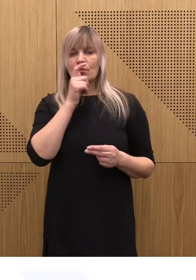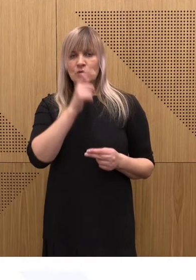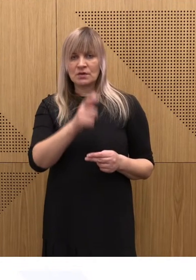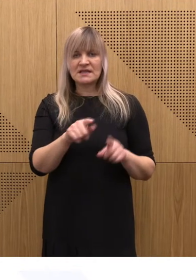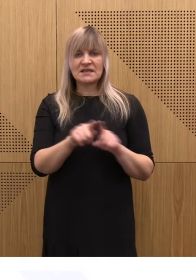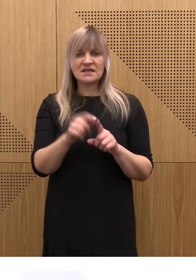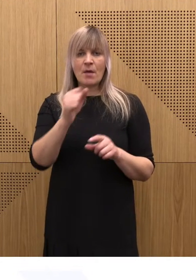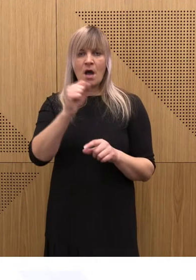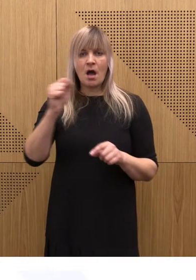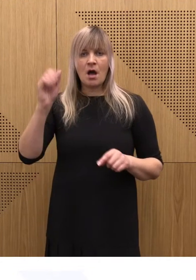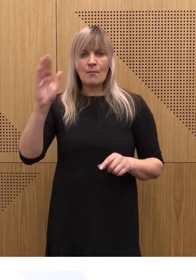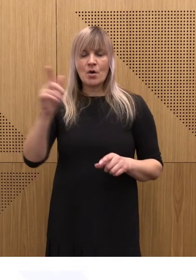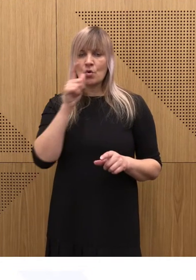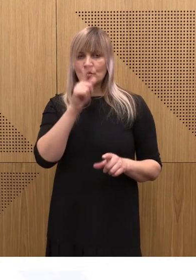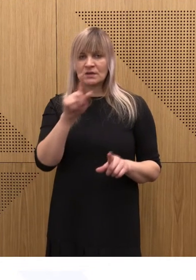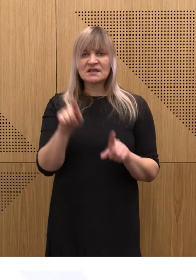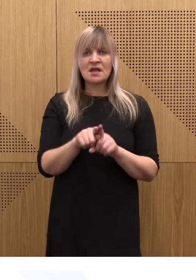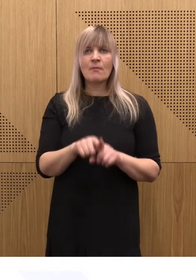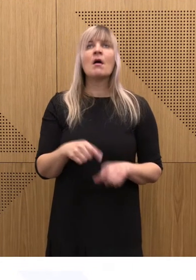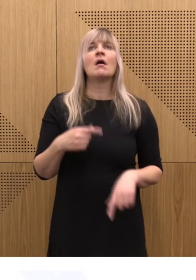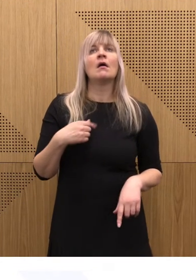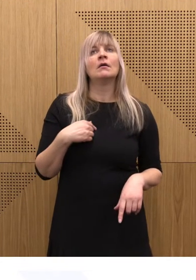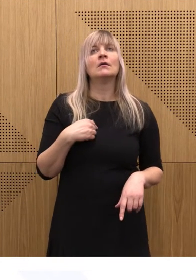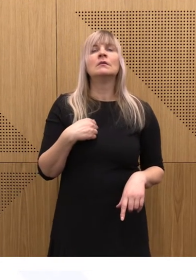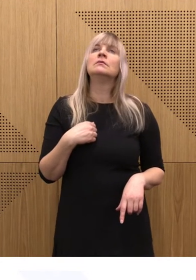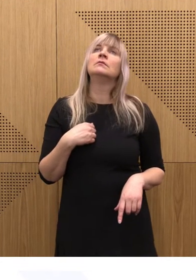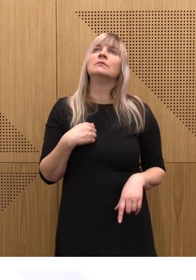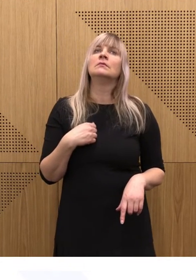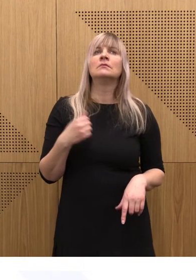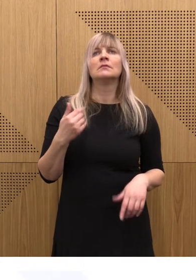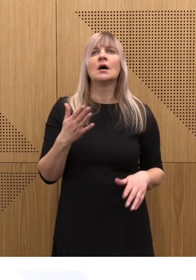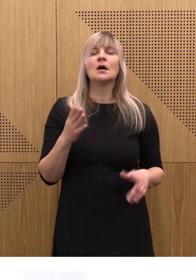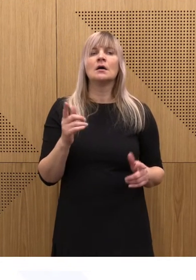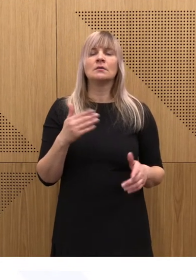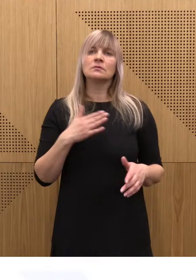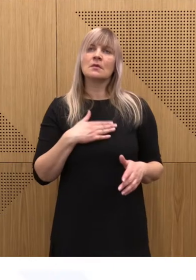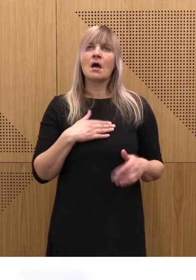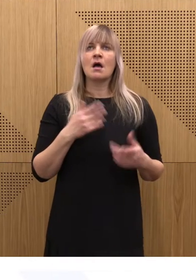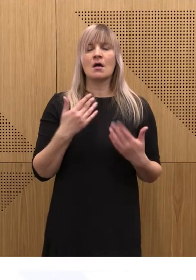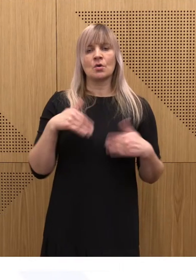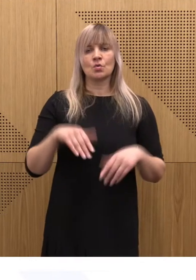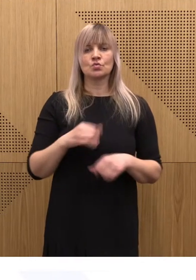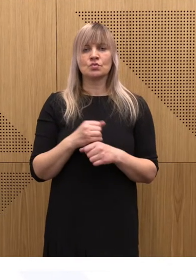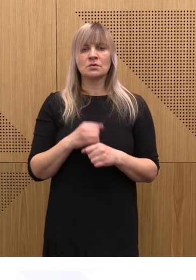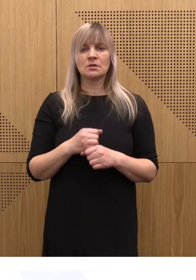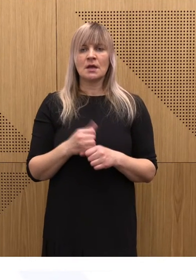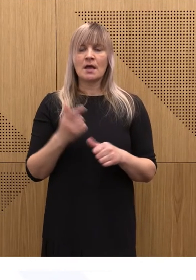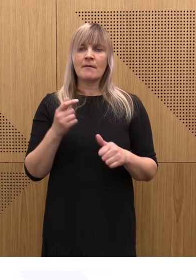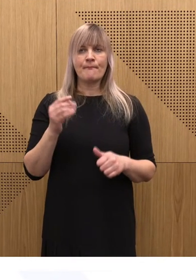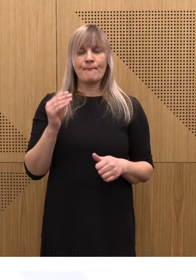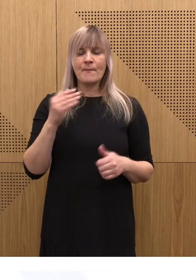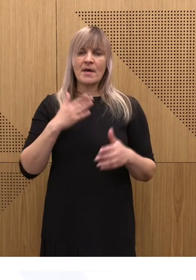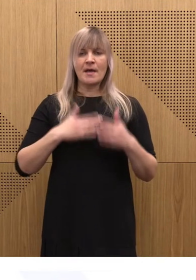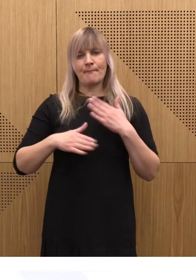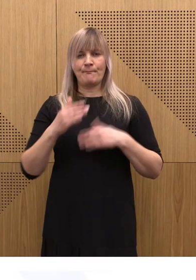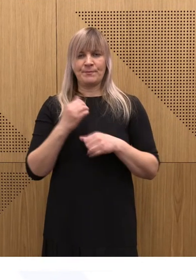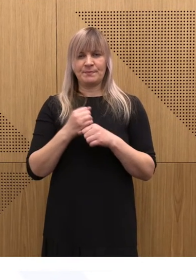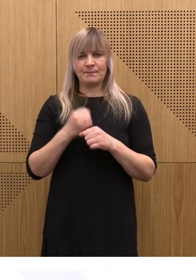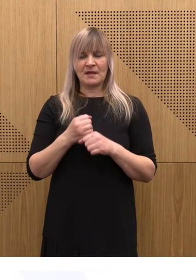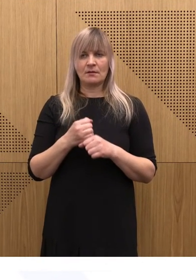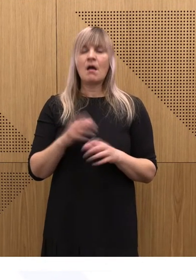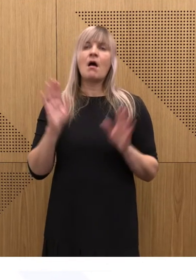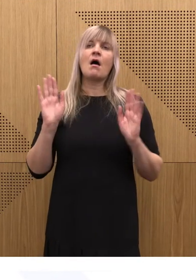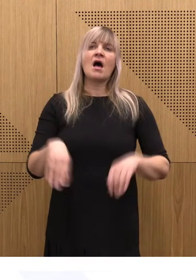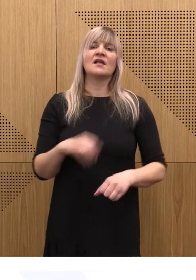ka Jaak täna, et ega need otsuseid ei teinud keegi nii-öelda heatahtlikult või kuidagi vabandust hea meelega või kuidagi moodi